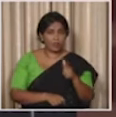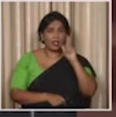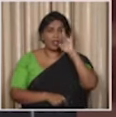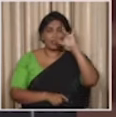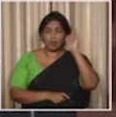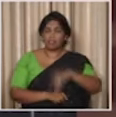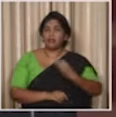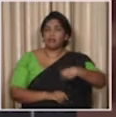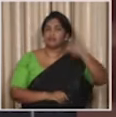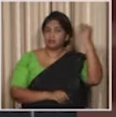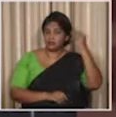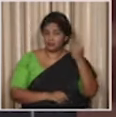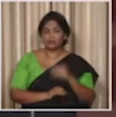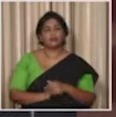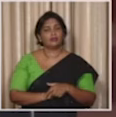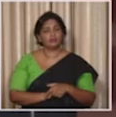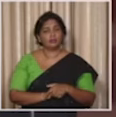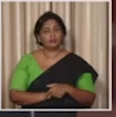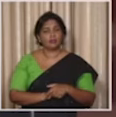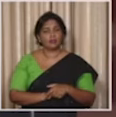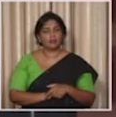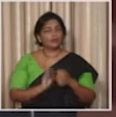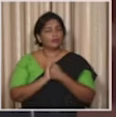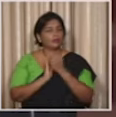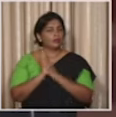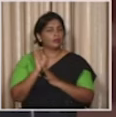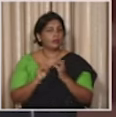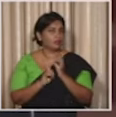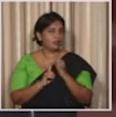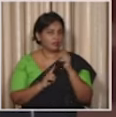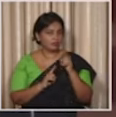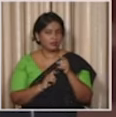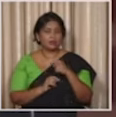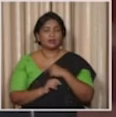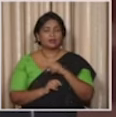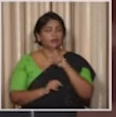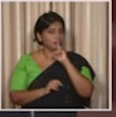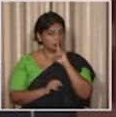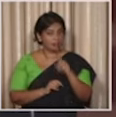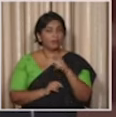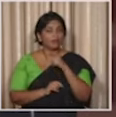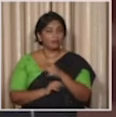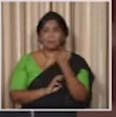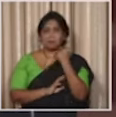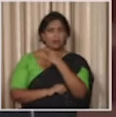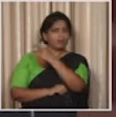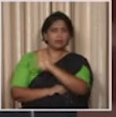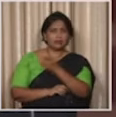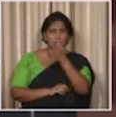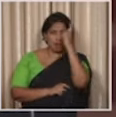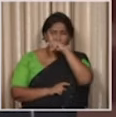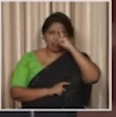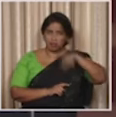70,000 දාගි වැඩි කරගෙන. මං ගරු ඇමෙතුමා මං ඔබතුමාට කියන්නේ එහැට බලයක් නැහැ.